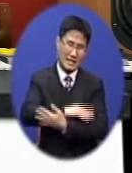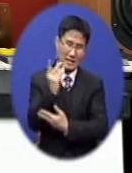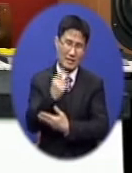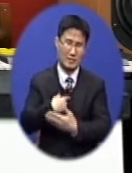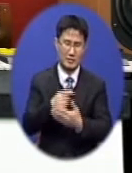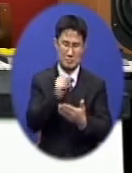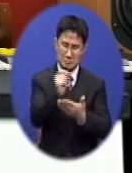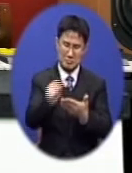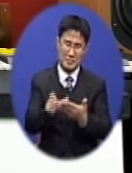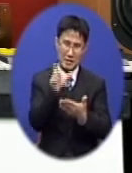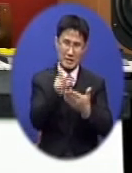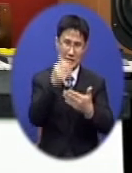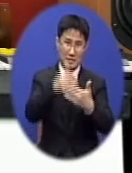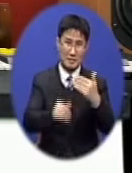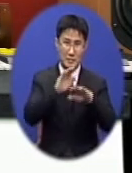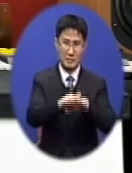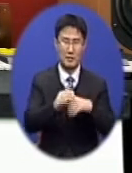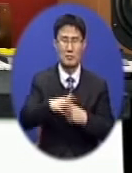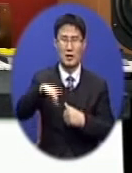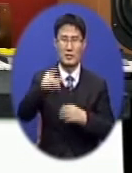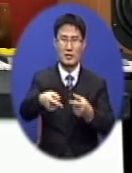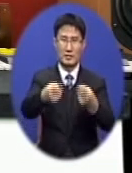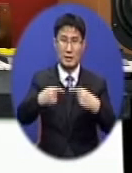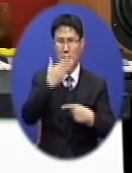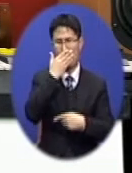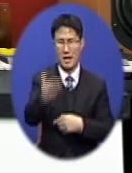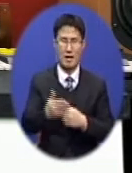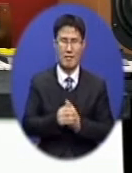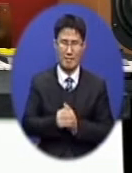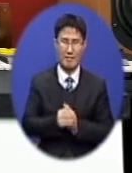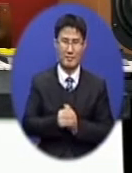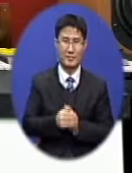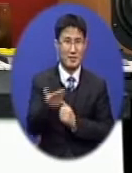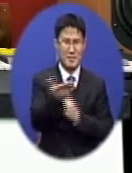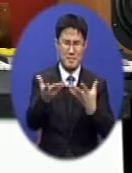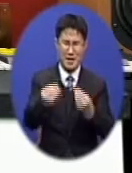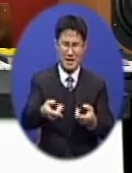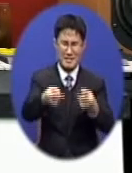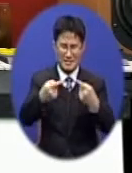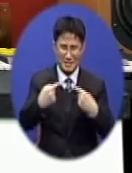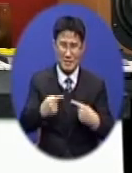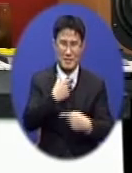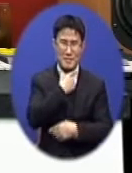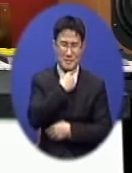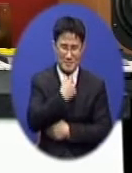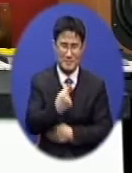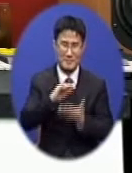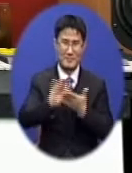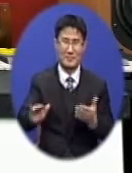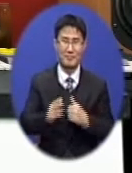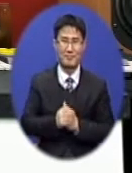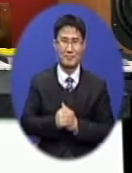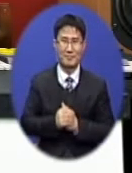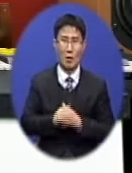남겨놓으시면 우선적으로 참여할 수 있는 기회를 드립니다. 여러분들의 많은 참여를 바라겠습니다. 네.